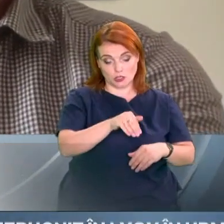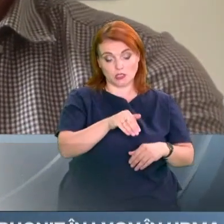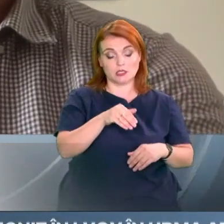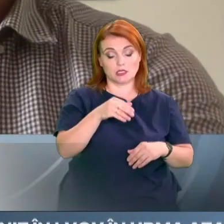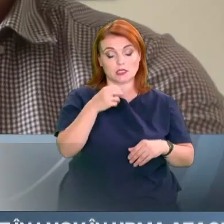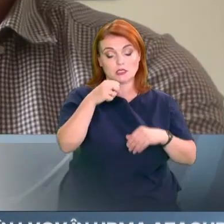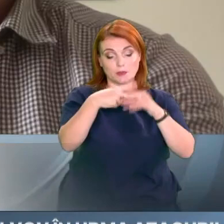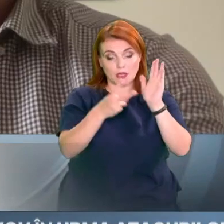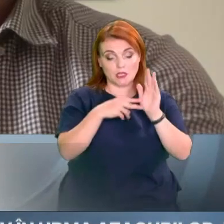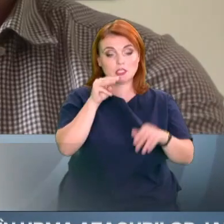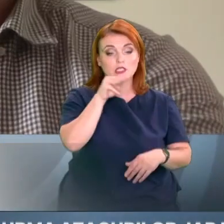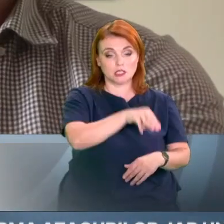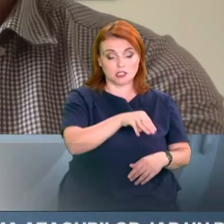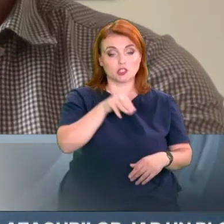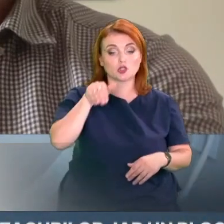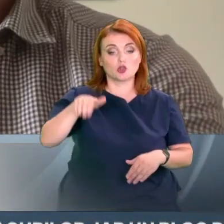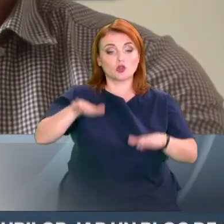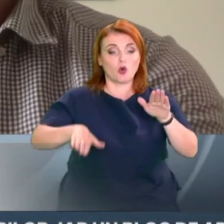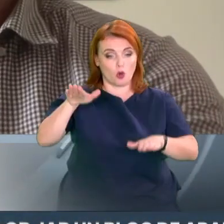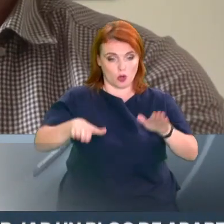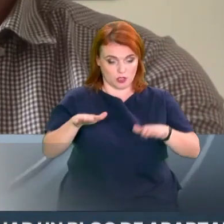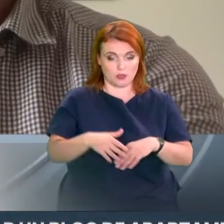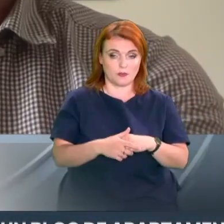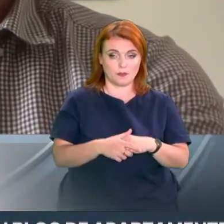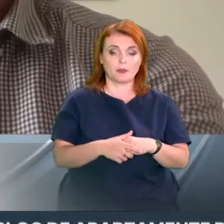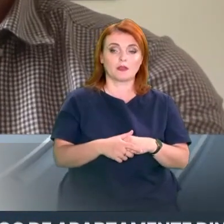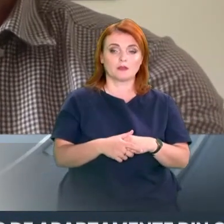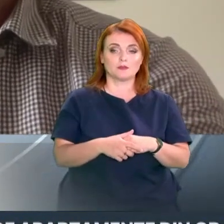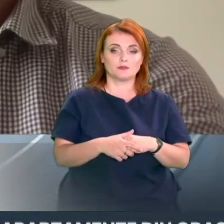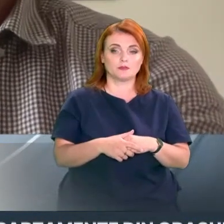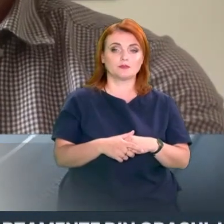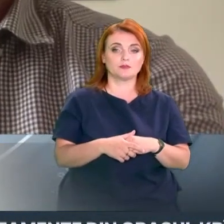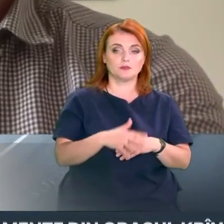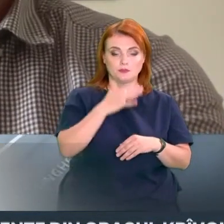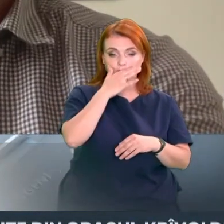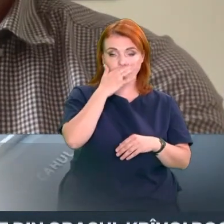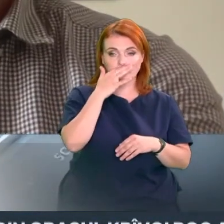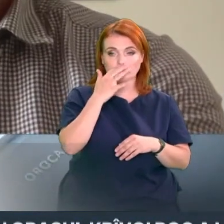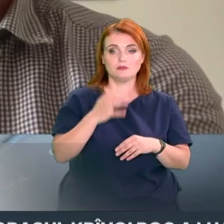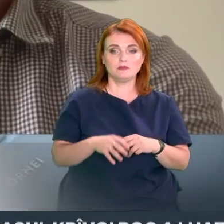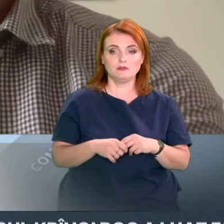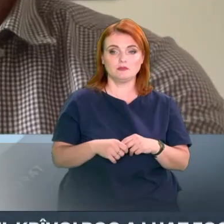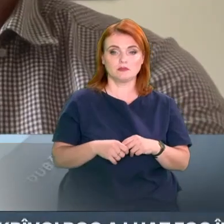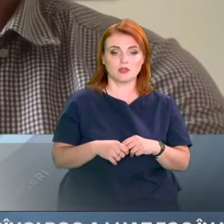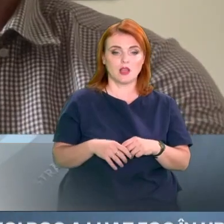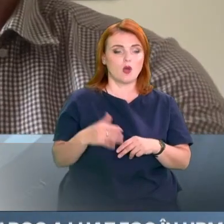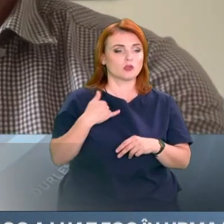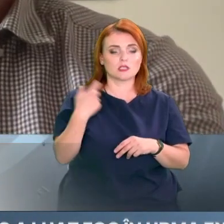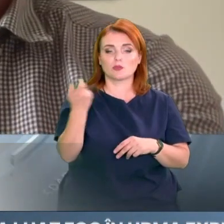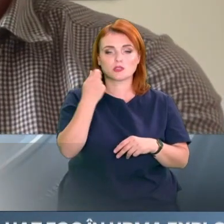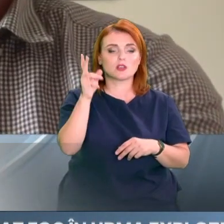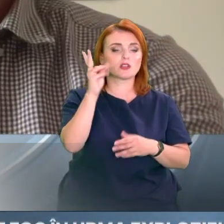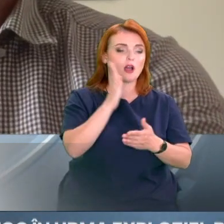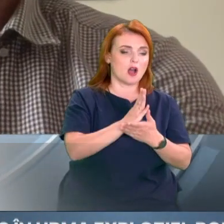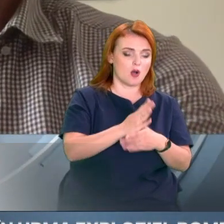Majoritatea plantațelor sunt mici, de 1 până la 2 hectare. Prea puțini producători avem care dețin